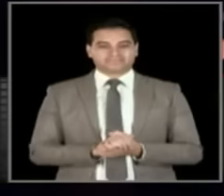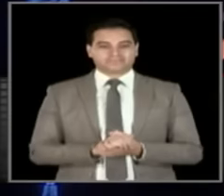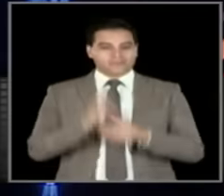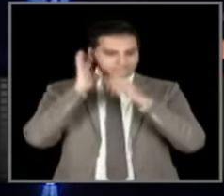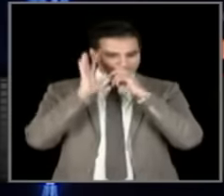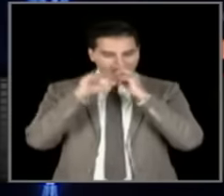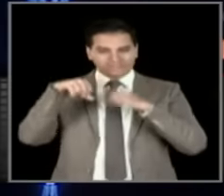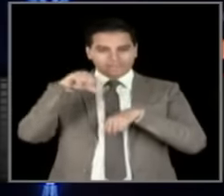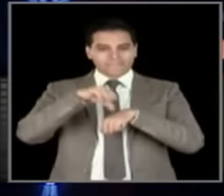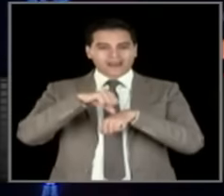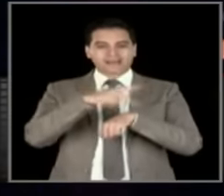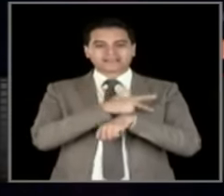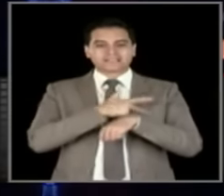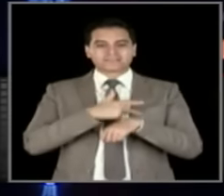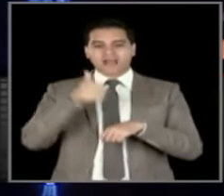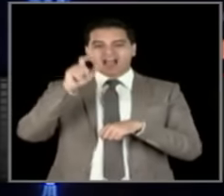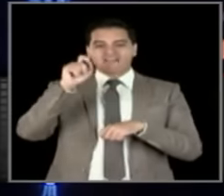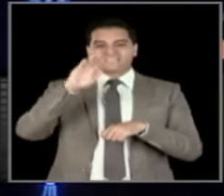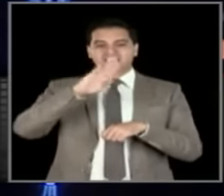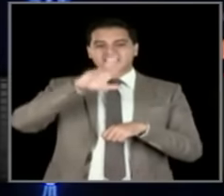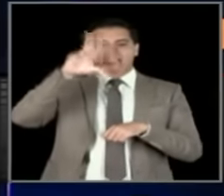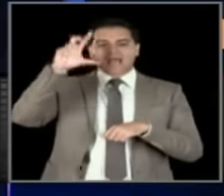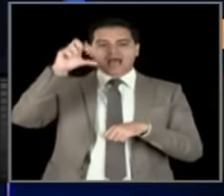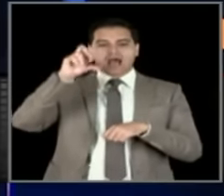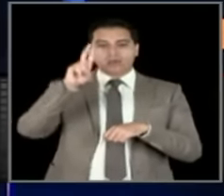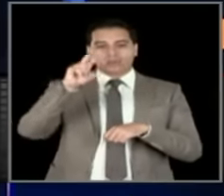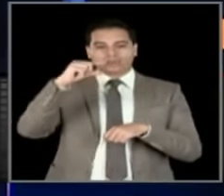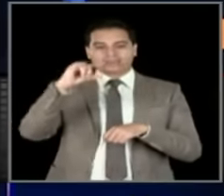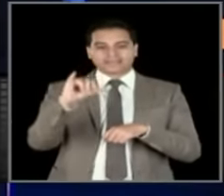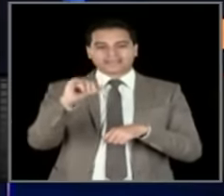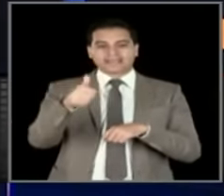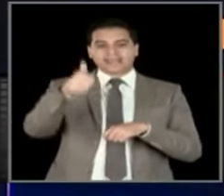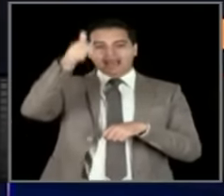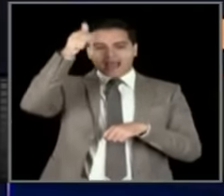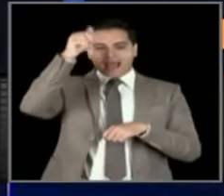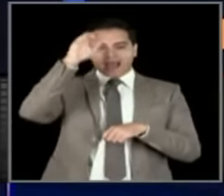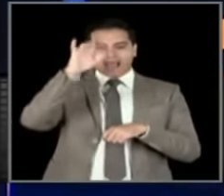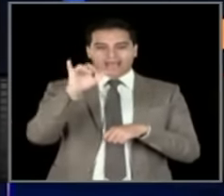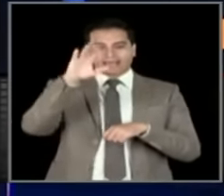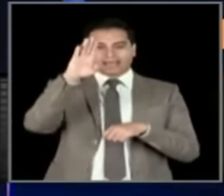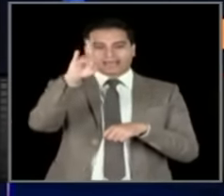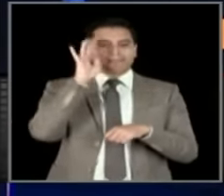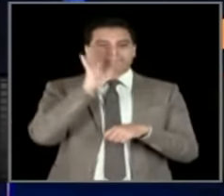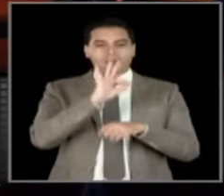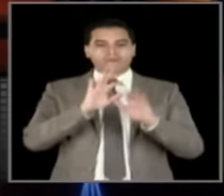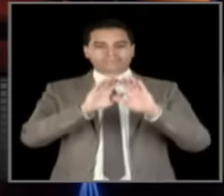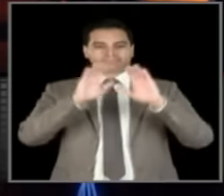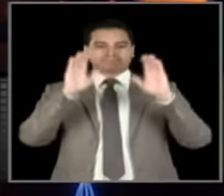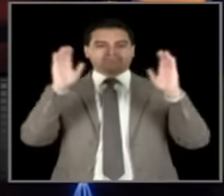سد أفسلاودك هو عقوبة هندسية بإحدى الدول الأوروبية، فما